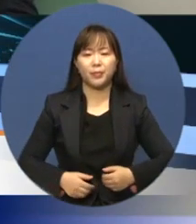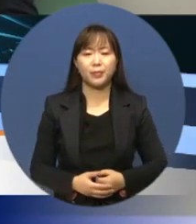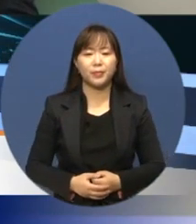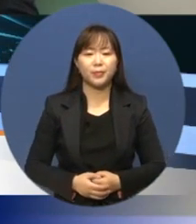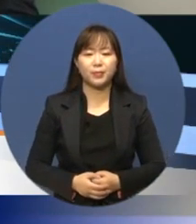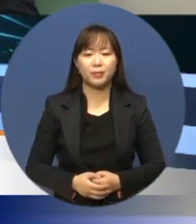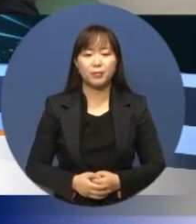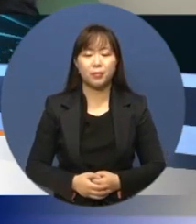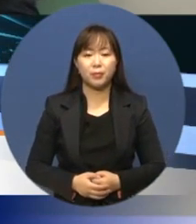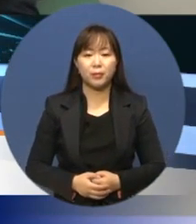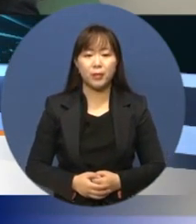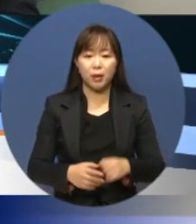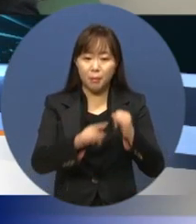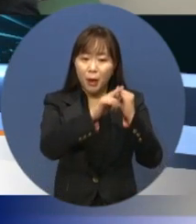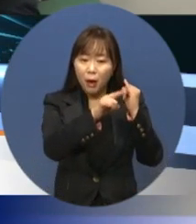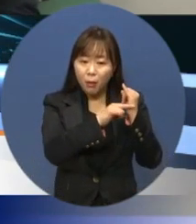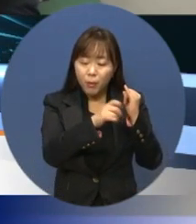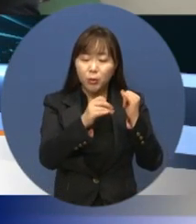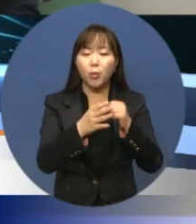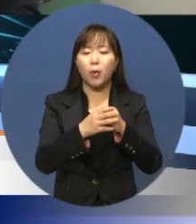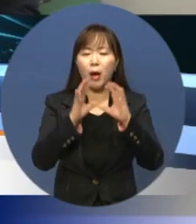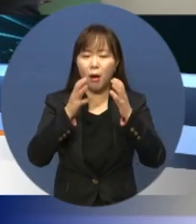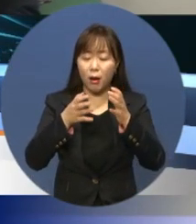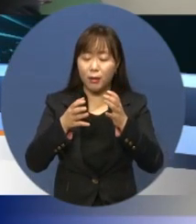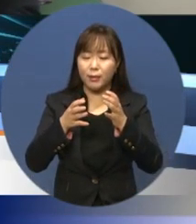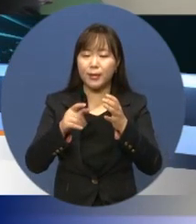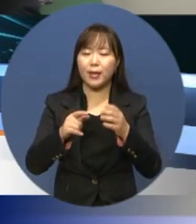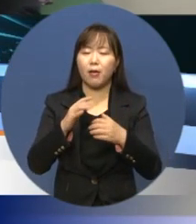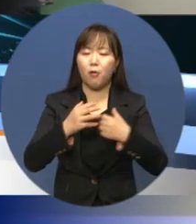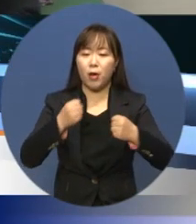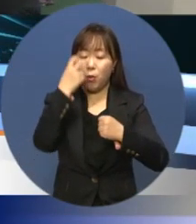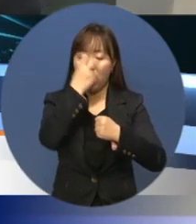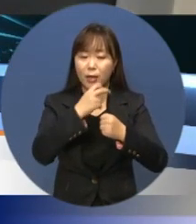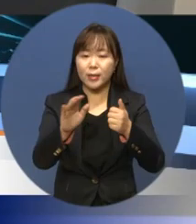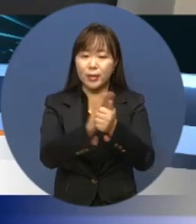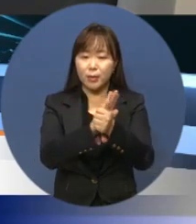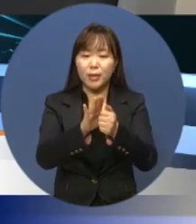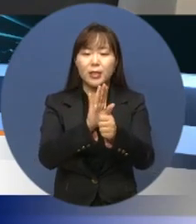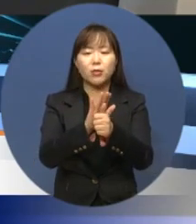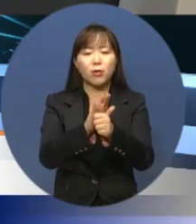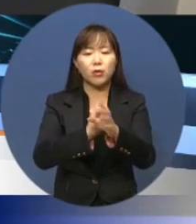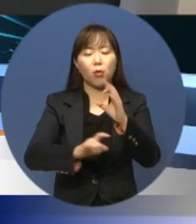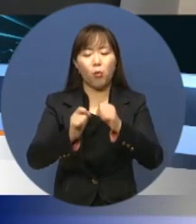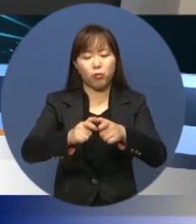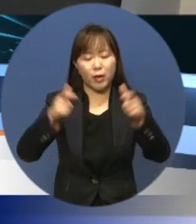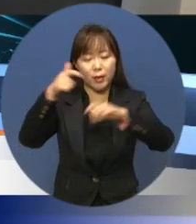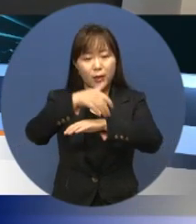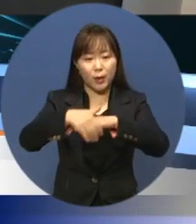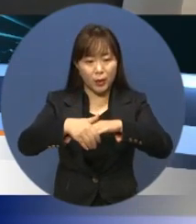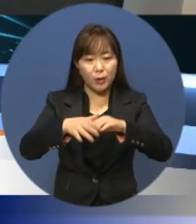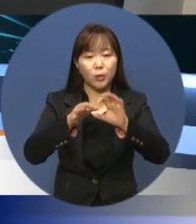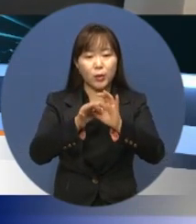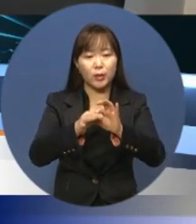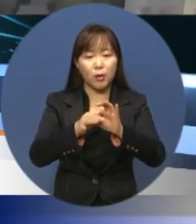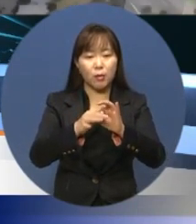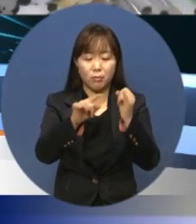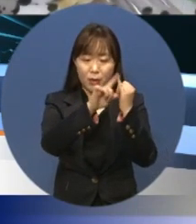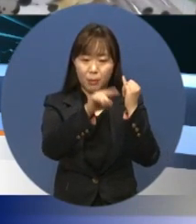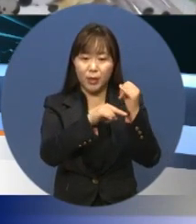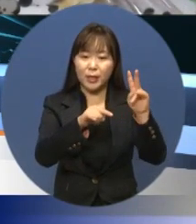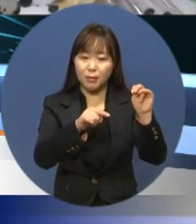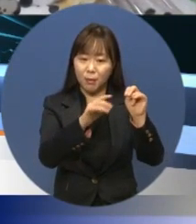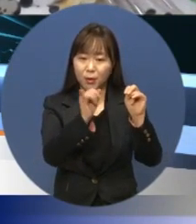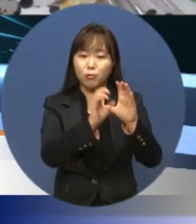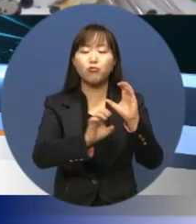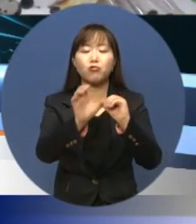산모와 신생아 건강관리 서비스 지원 대상이 더욱 확대될 전망입니다 이를 통해 3무 약 2만 명이